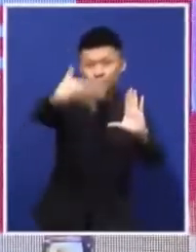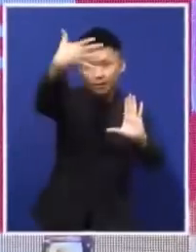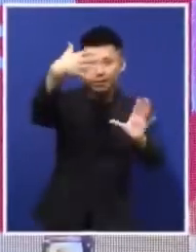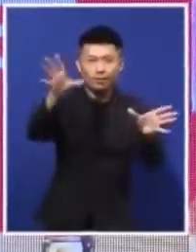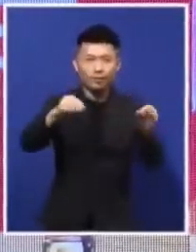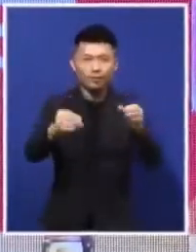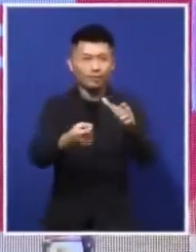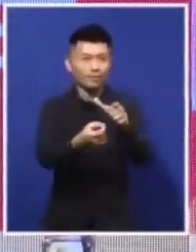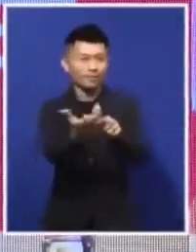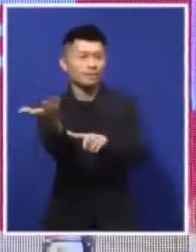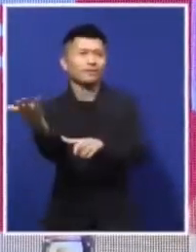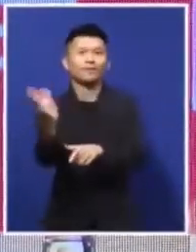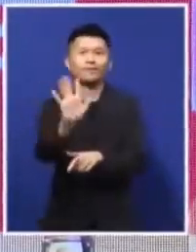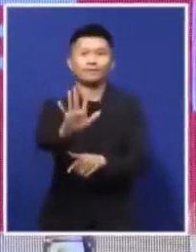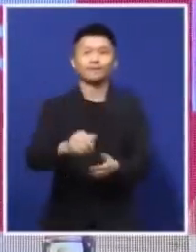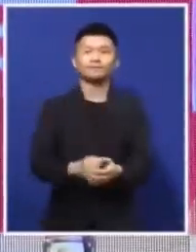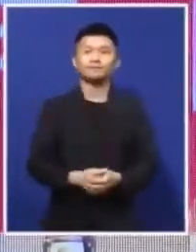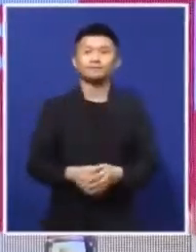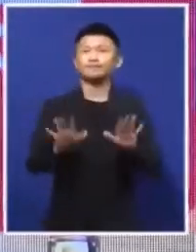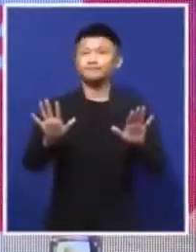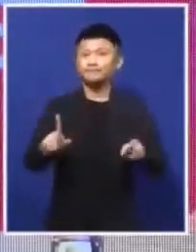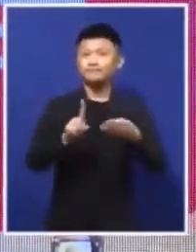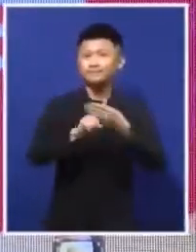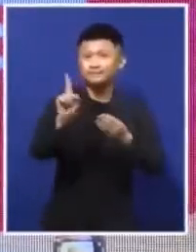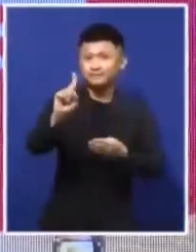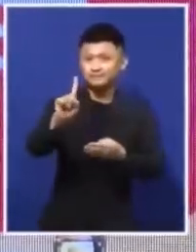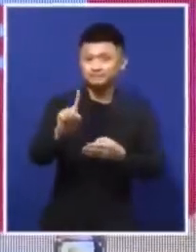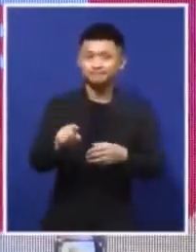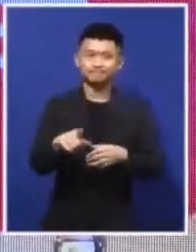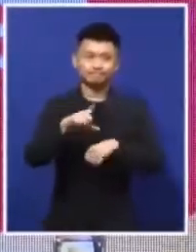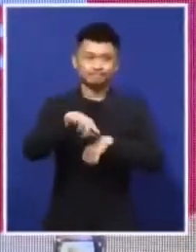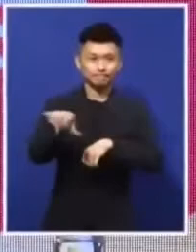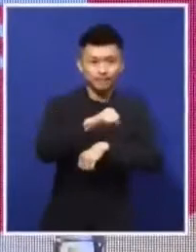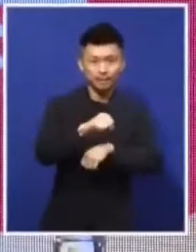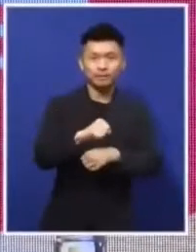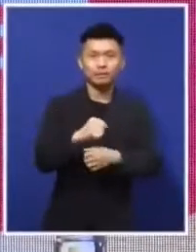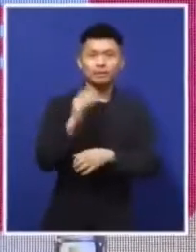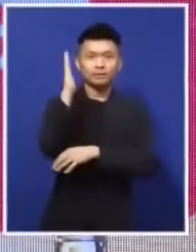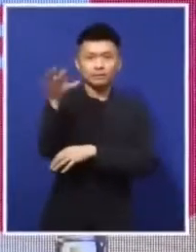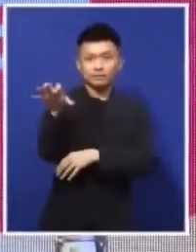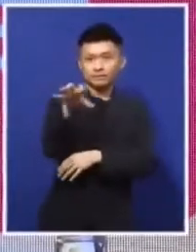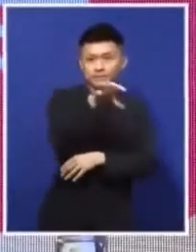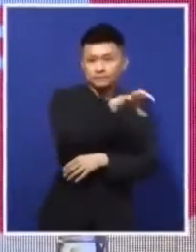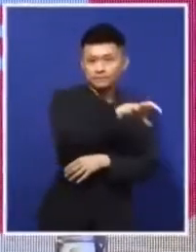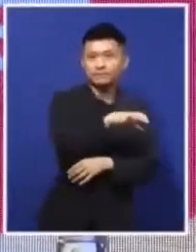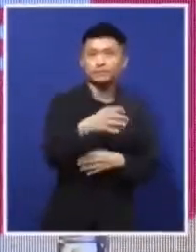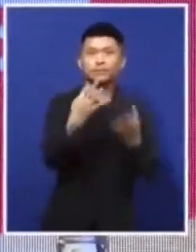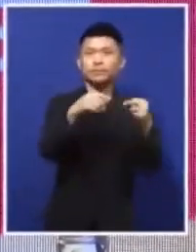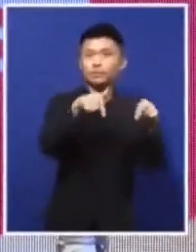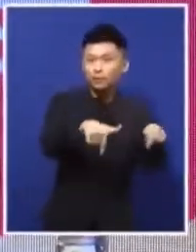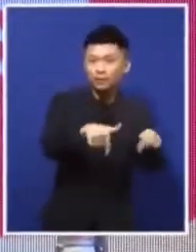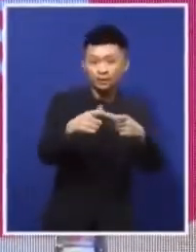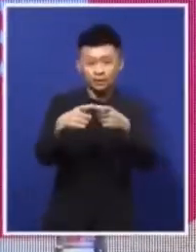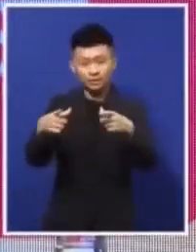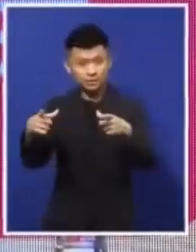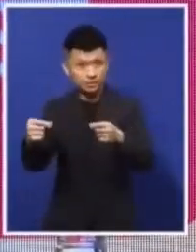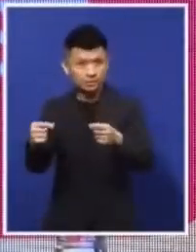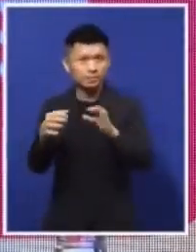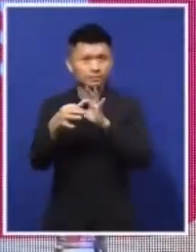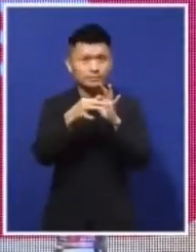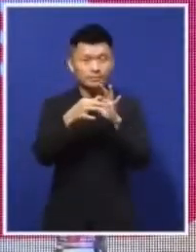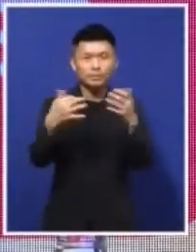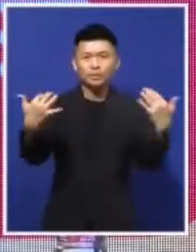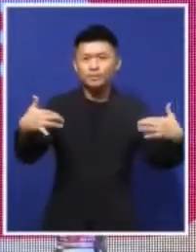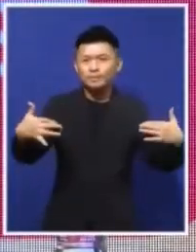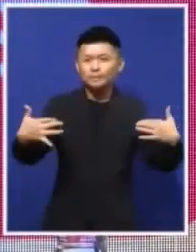资料。那今天我想主要就是有一个机会，让各部会包含加码券、数位纸本、五倍券相关的问